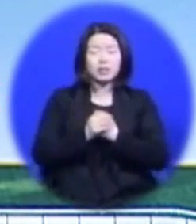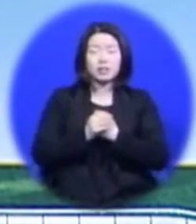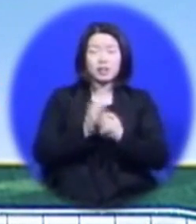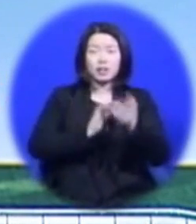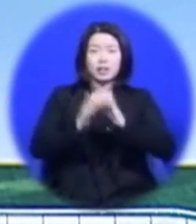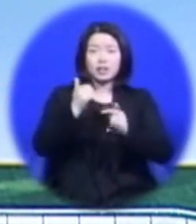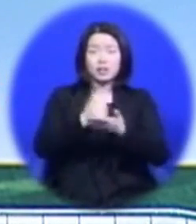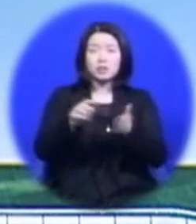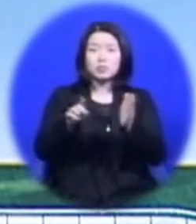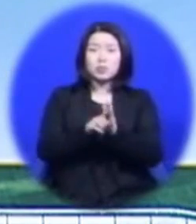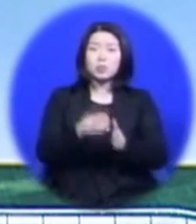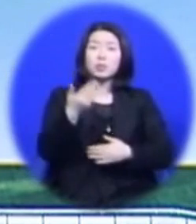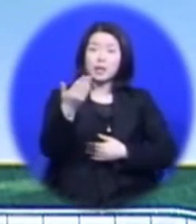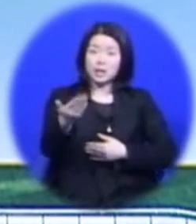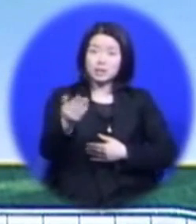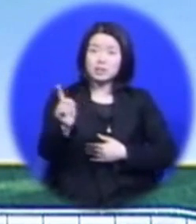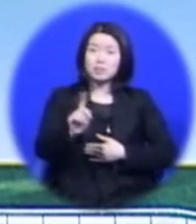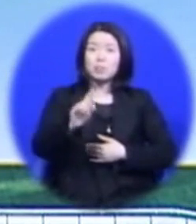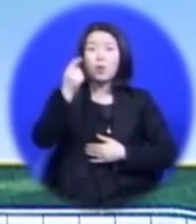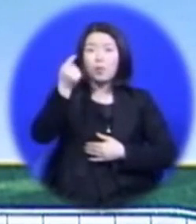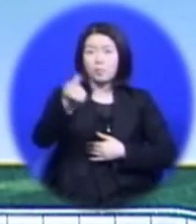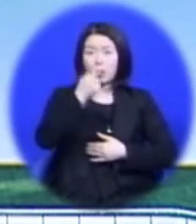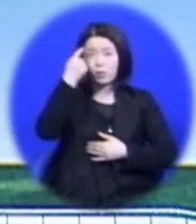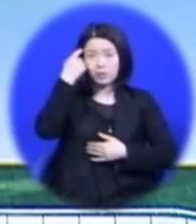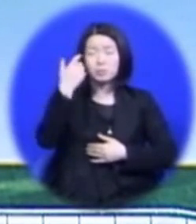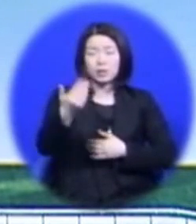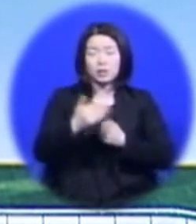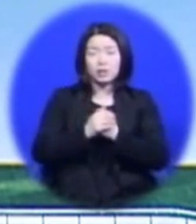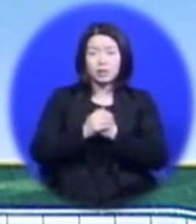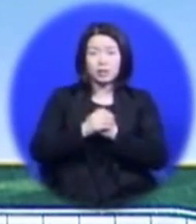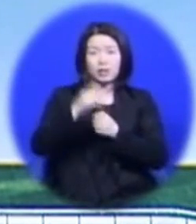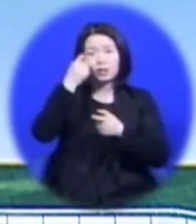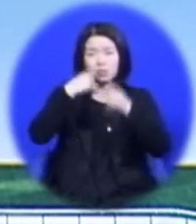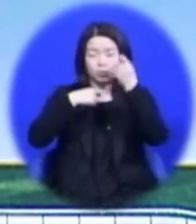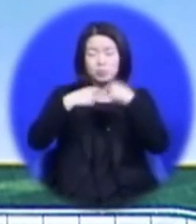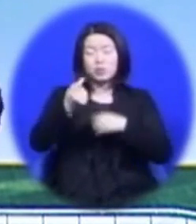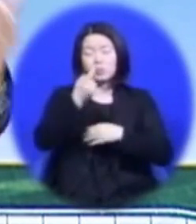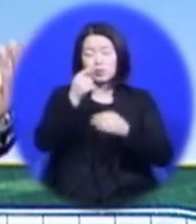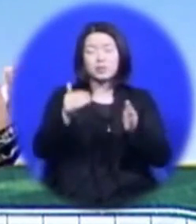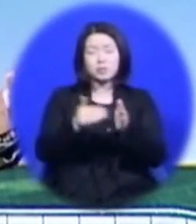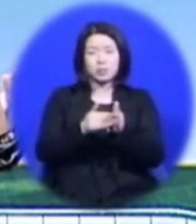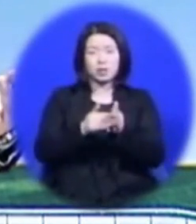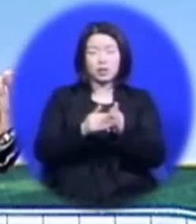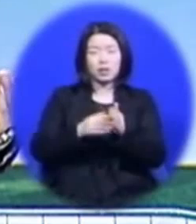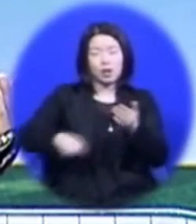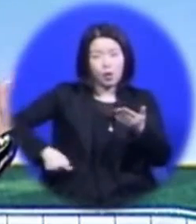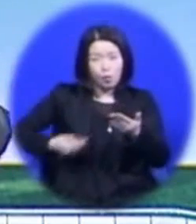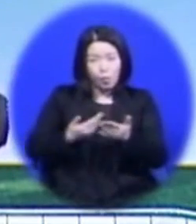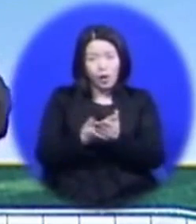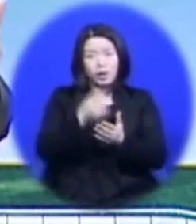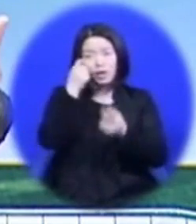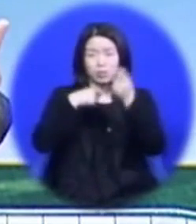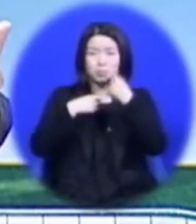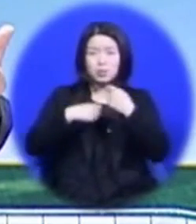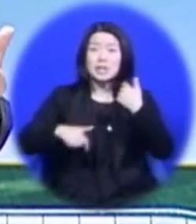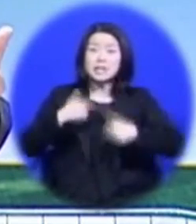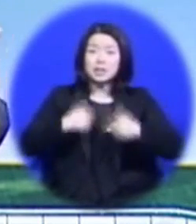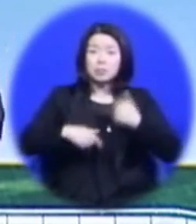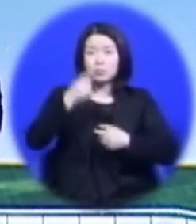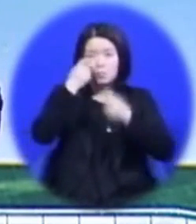믿고 당신은 뭘 배웠습니까? 눈물을 배웠습니다. 회개의 눈물, 기쁨의